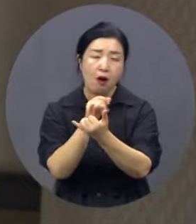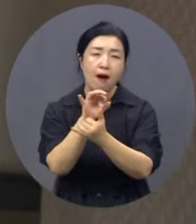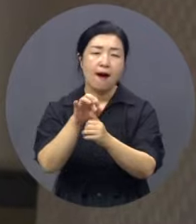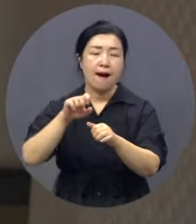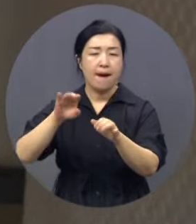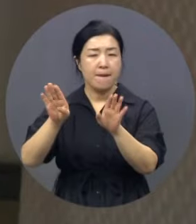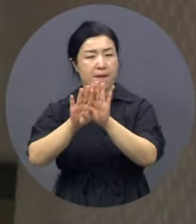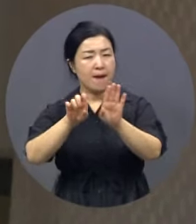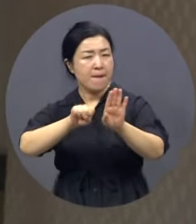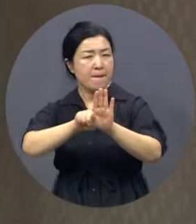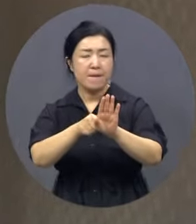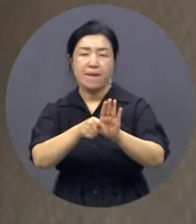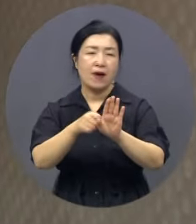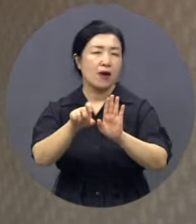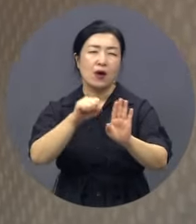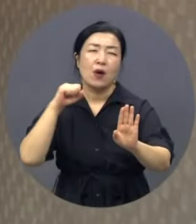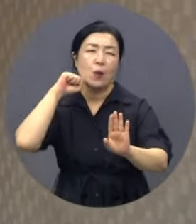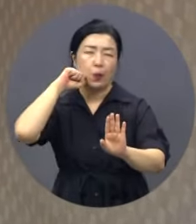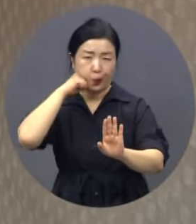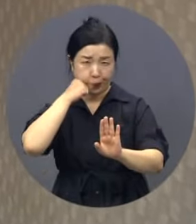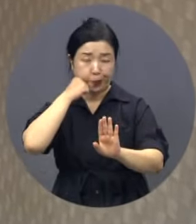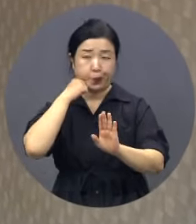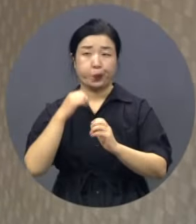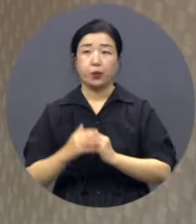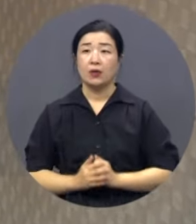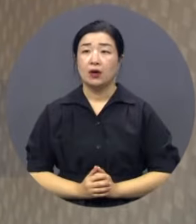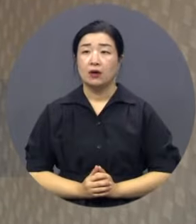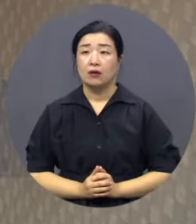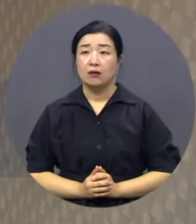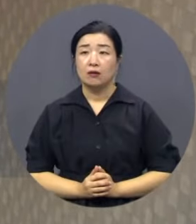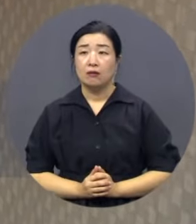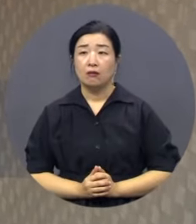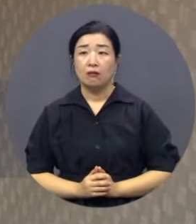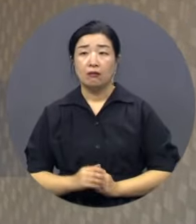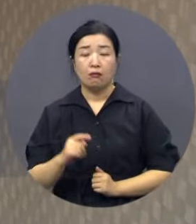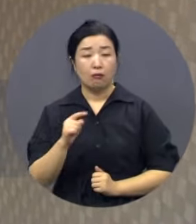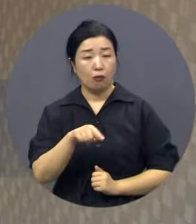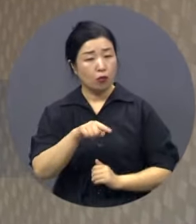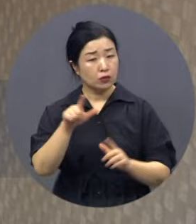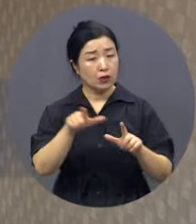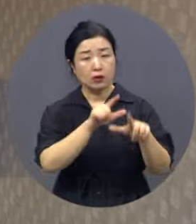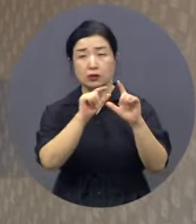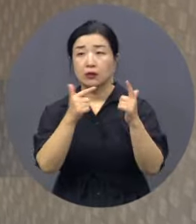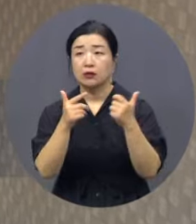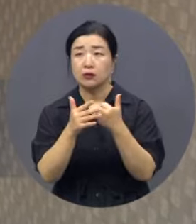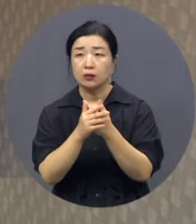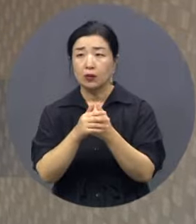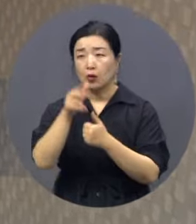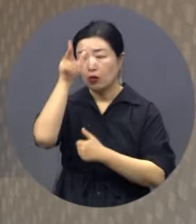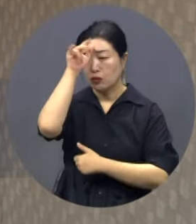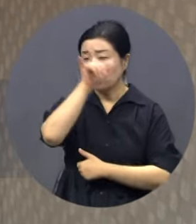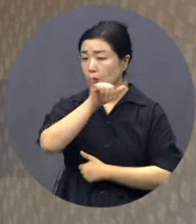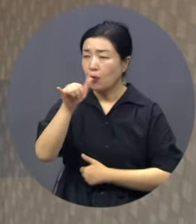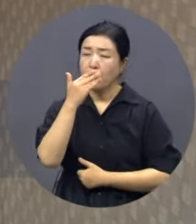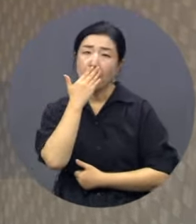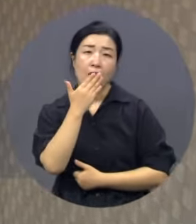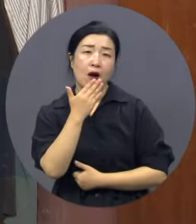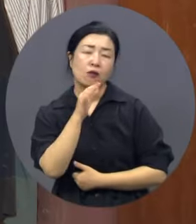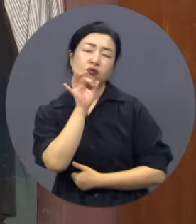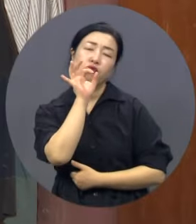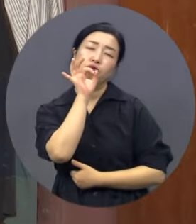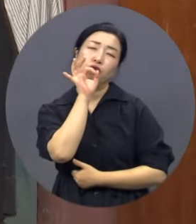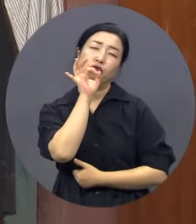열 수 없었기 때문입니다 산다고 해서 중지가 되신 분인데 경찰 신고해서 될 사황이 아닌 거